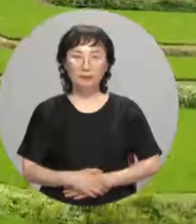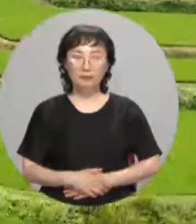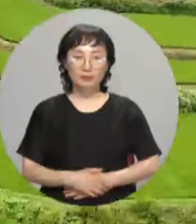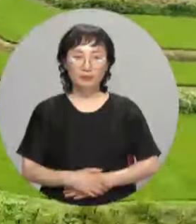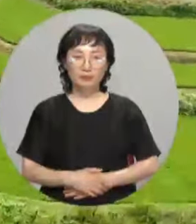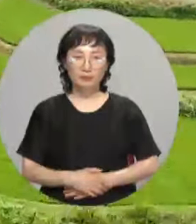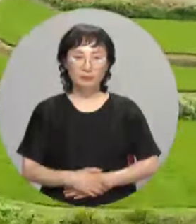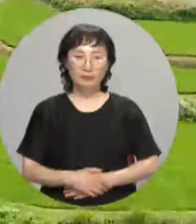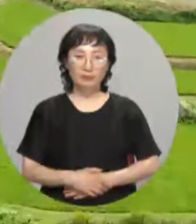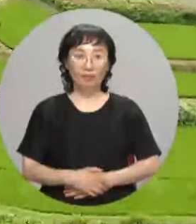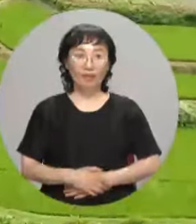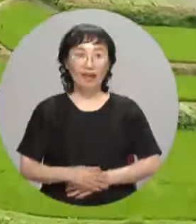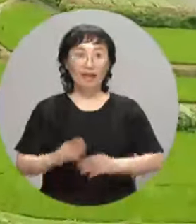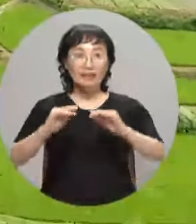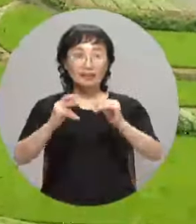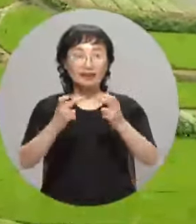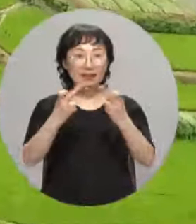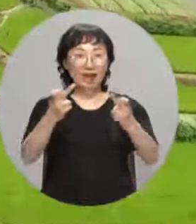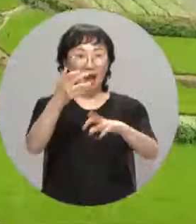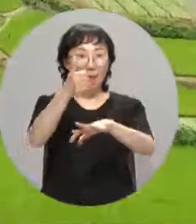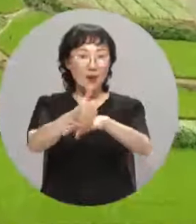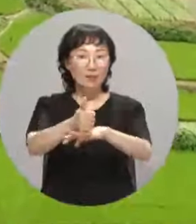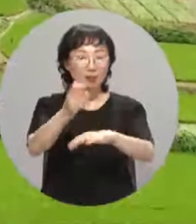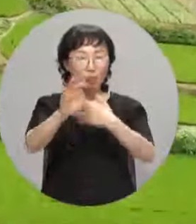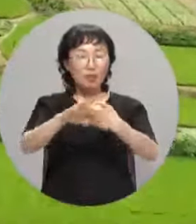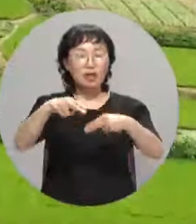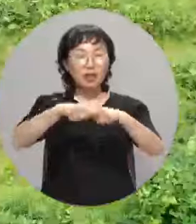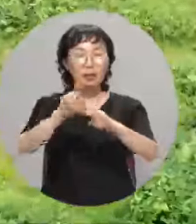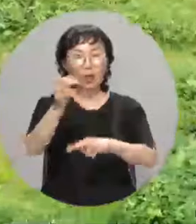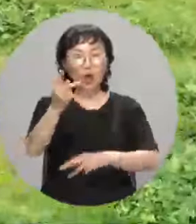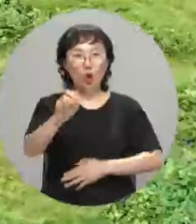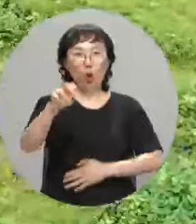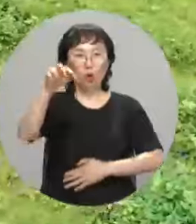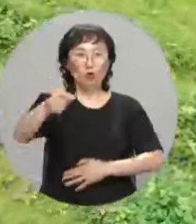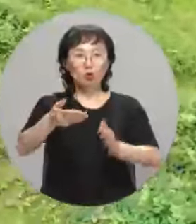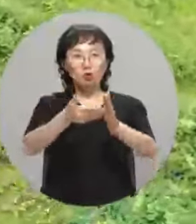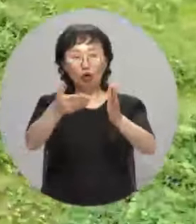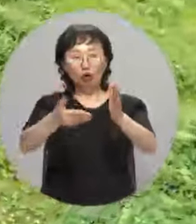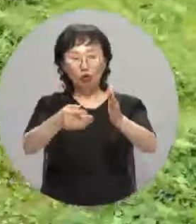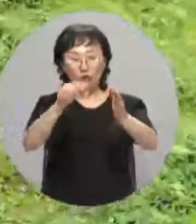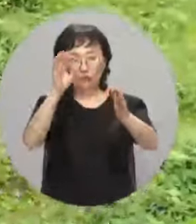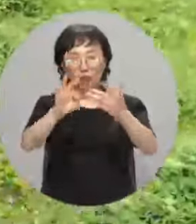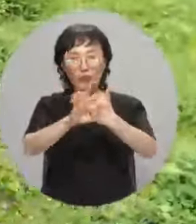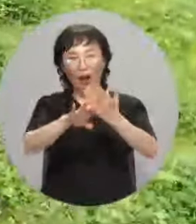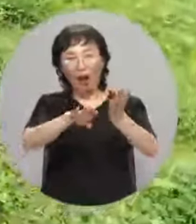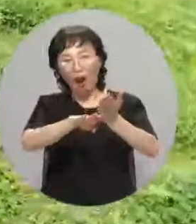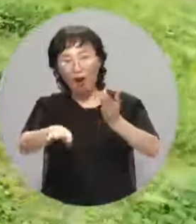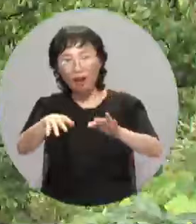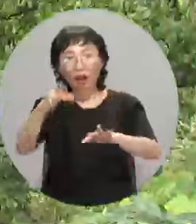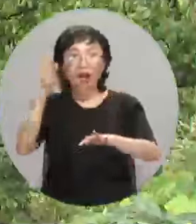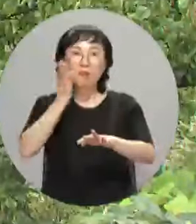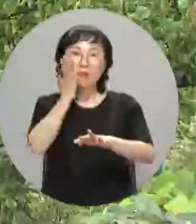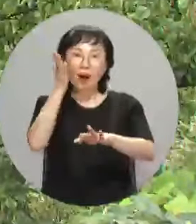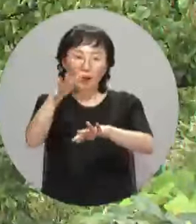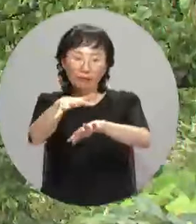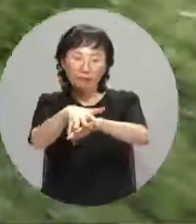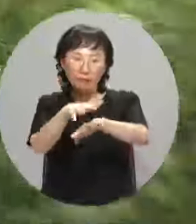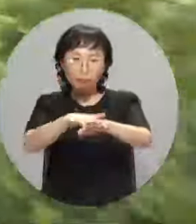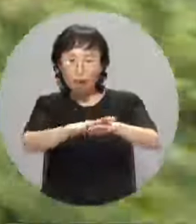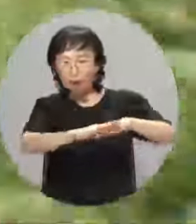취재했습니다 지리산 끝자락에 위치한 남원 용궁저수지 저수지 대방 아래로 파란 방수포가 비듬이